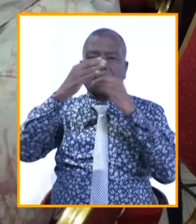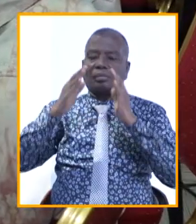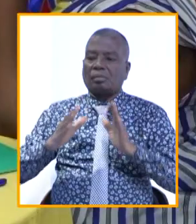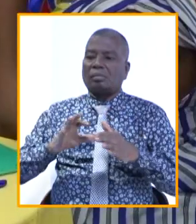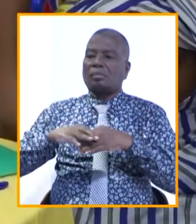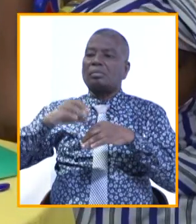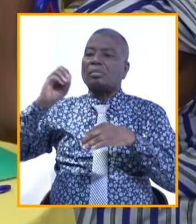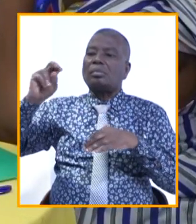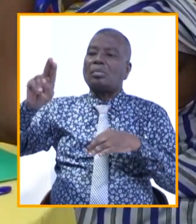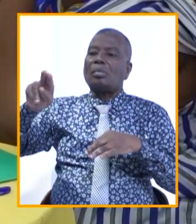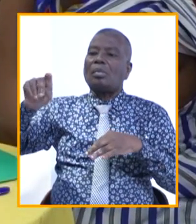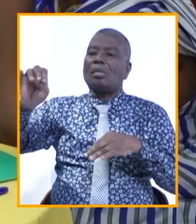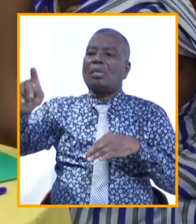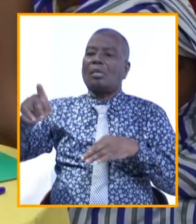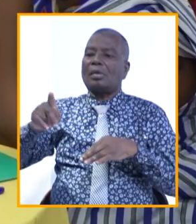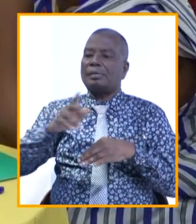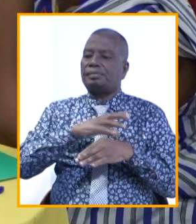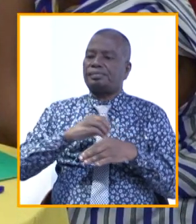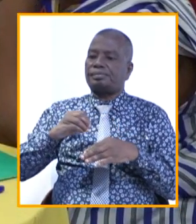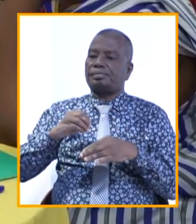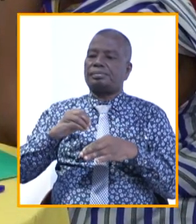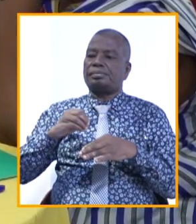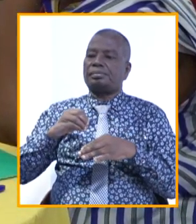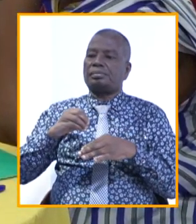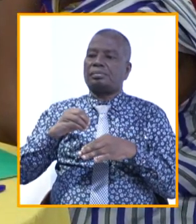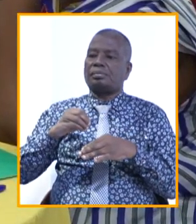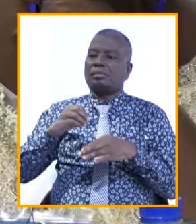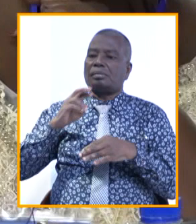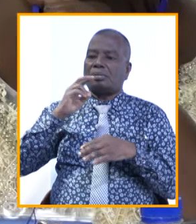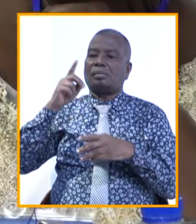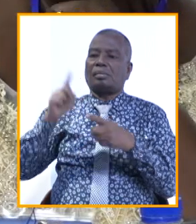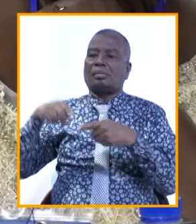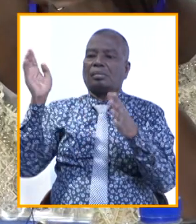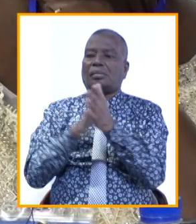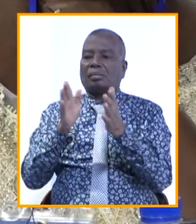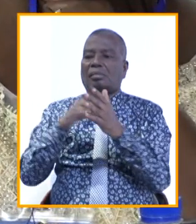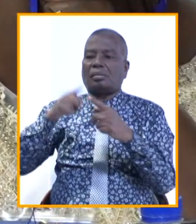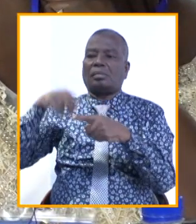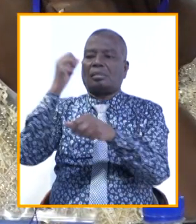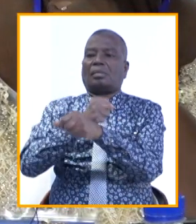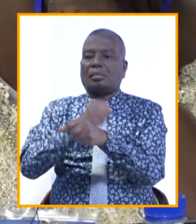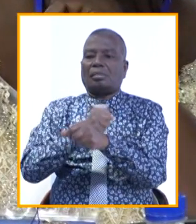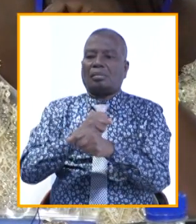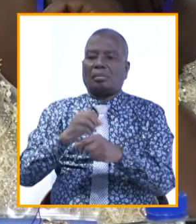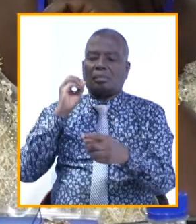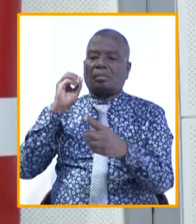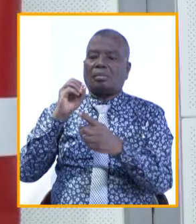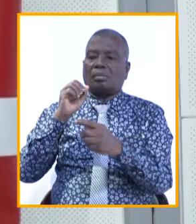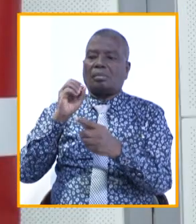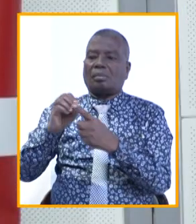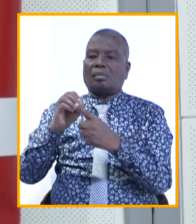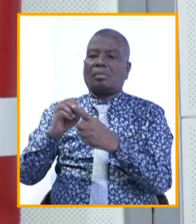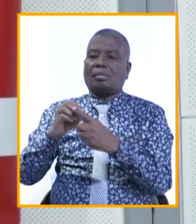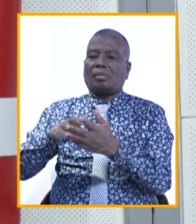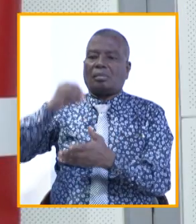régionale de l'UMOA, Union économique et monétaire ouest-africaine, sont à l'école à Abidjan. Entre autres objectifs,